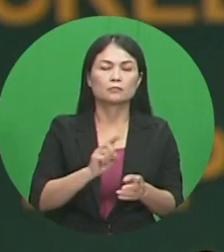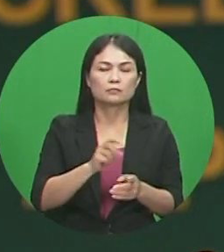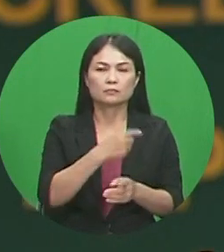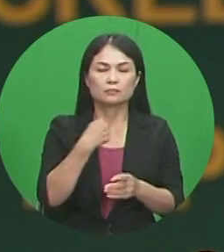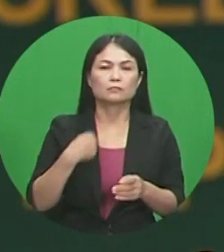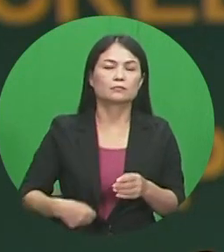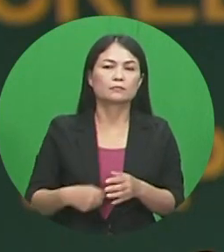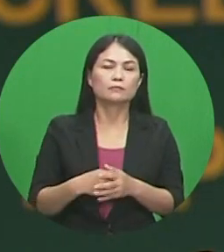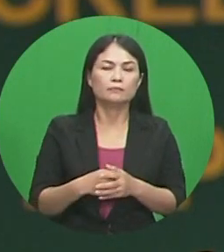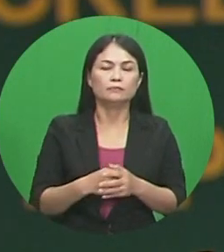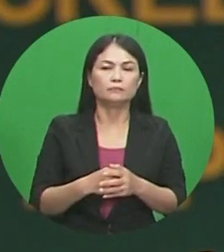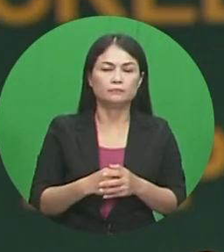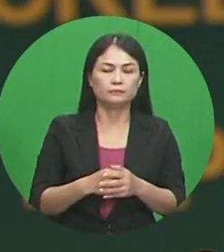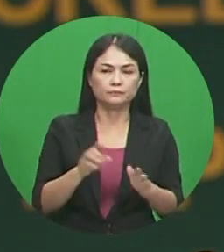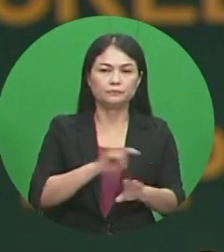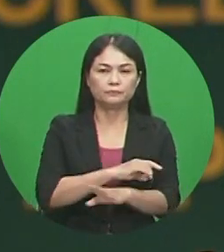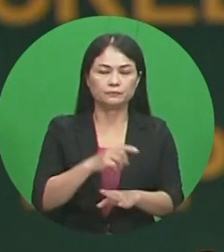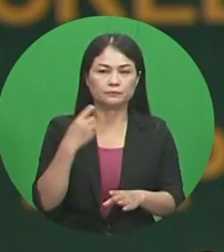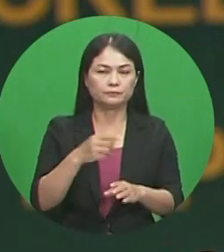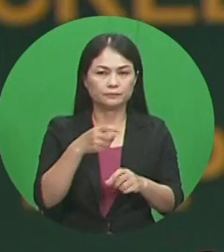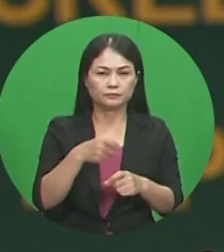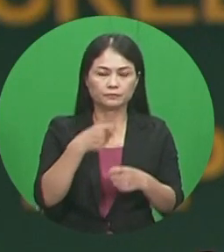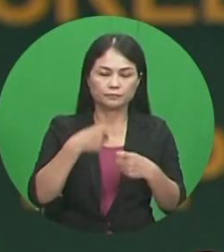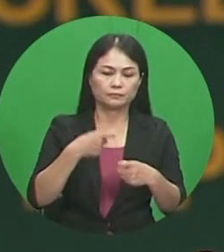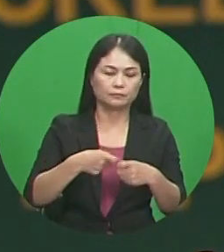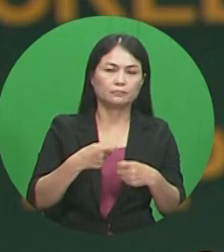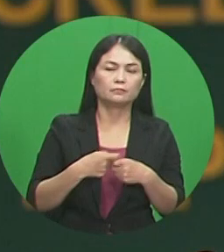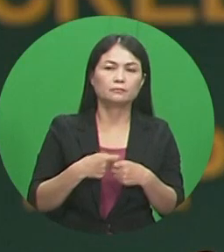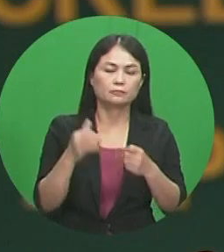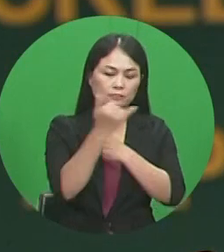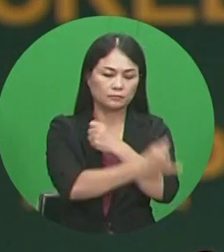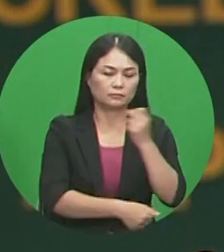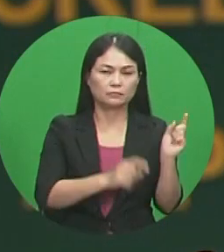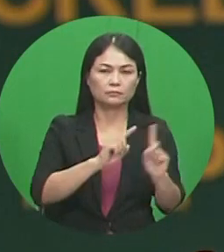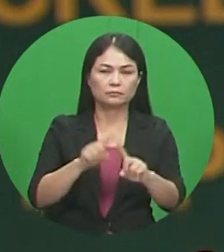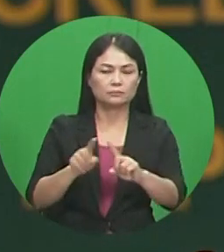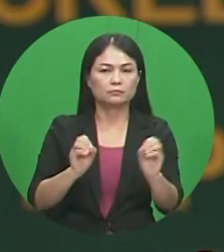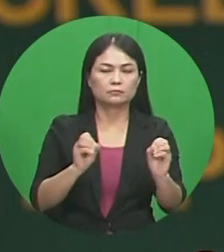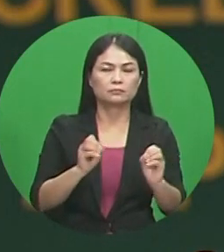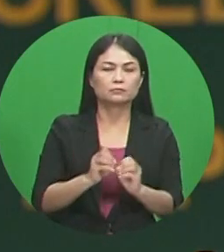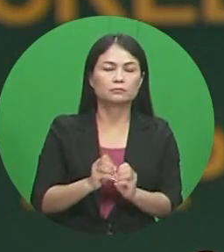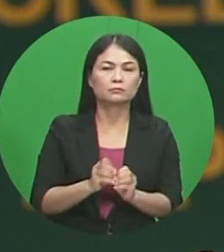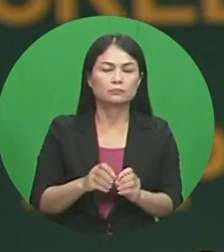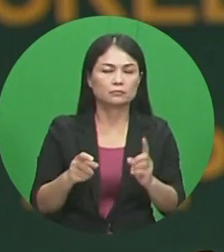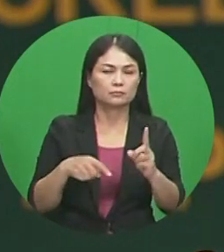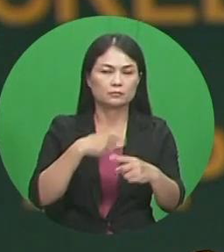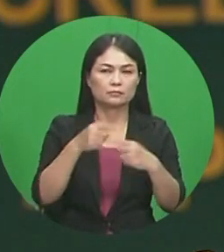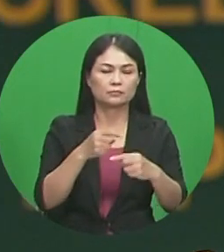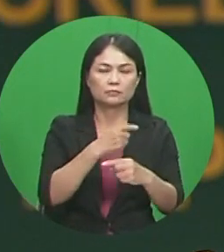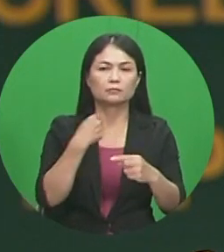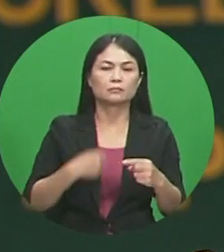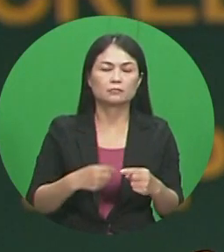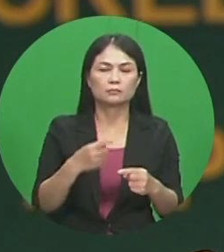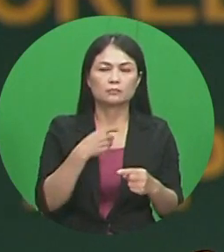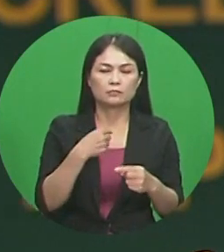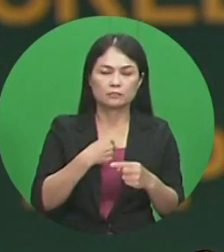ចិនក្នុងពេលវេលាមួយដ៏លំបាកប្រទេសដទៃមិនហ៊ានទៅកាន់ប្រទេសចិនក៏ប៉ុន្តែខ្